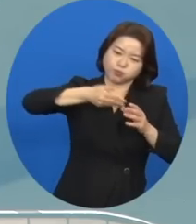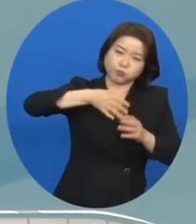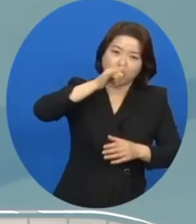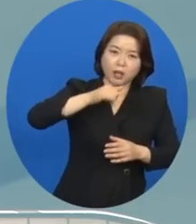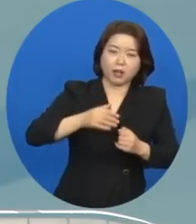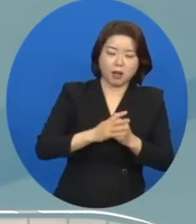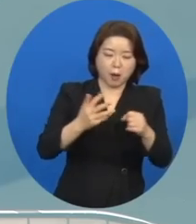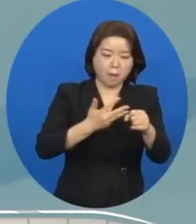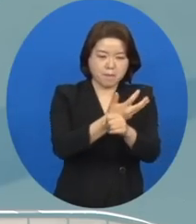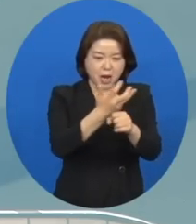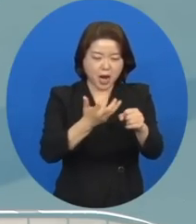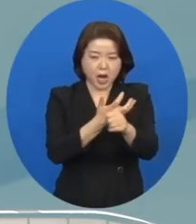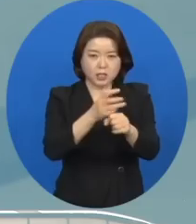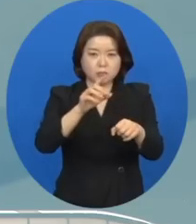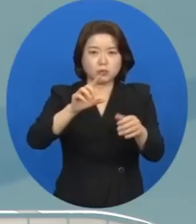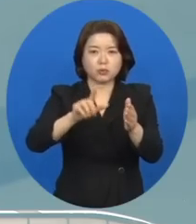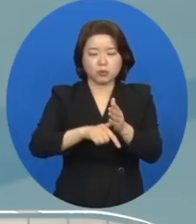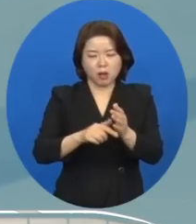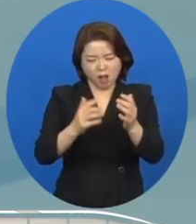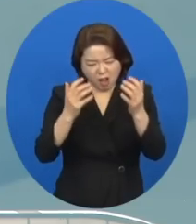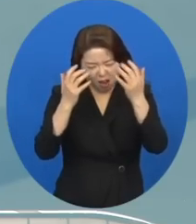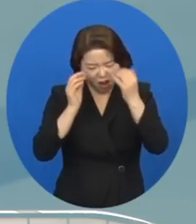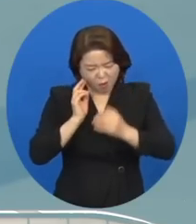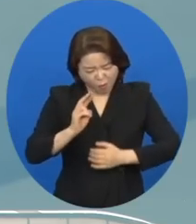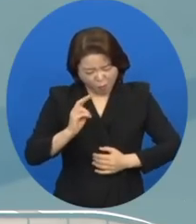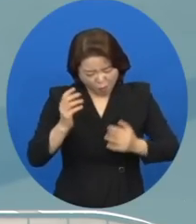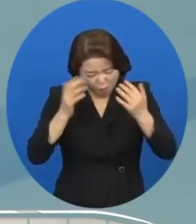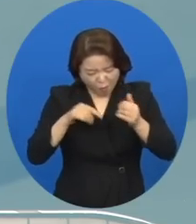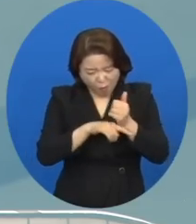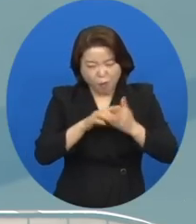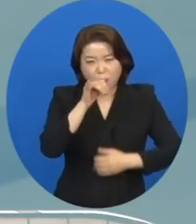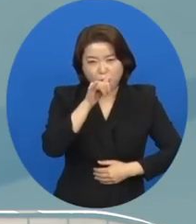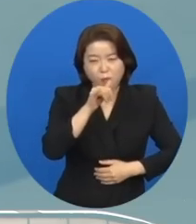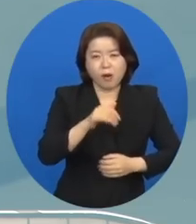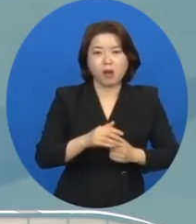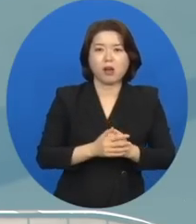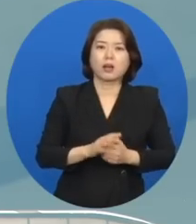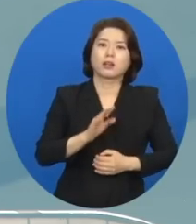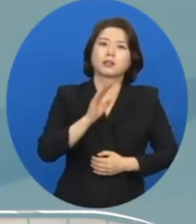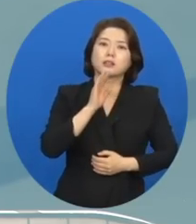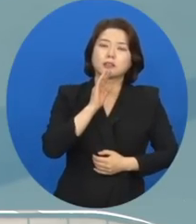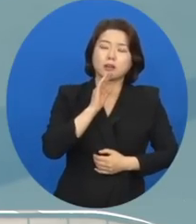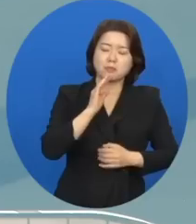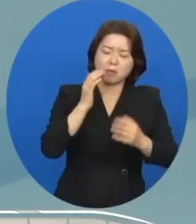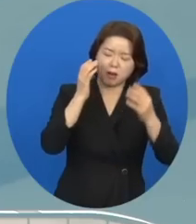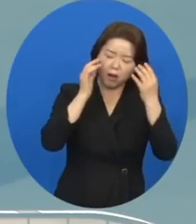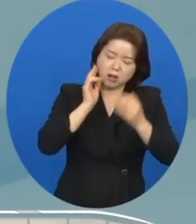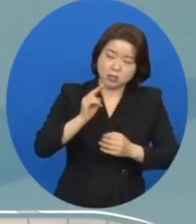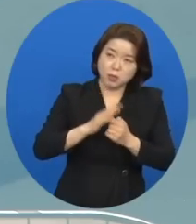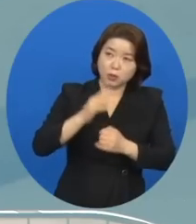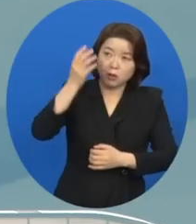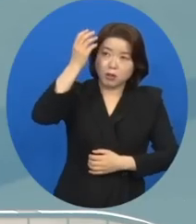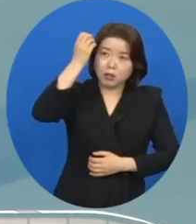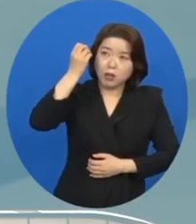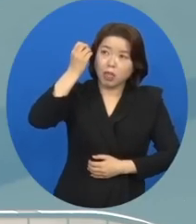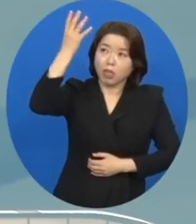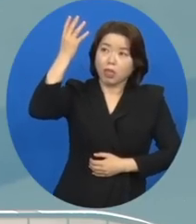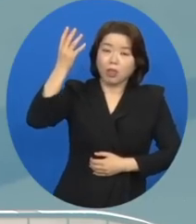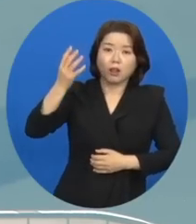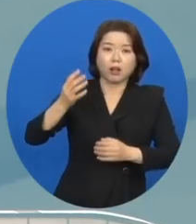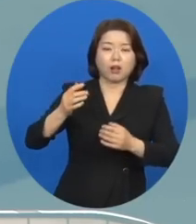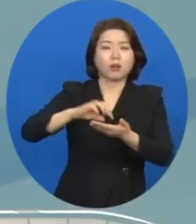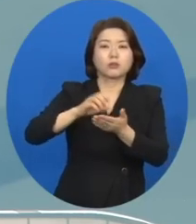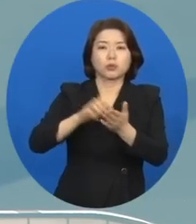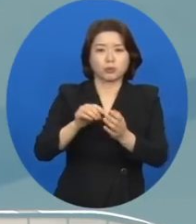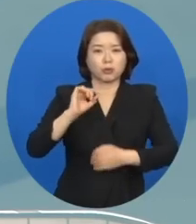동안 혹독한 고문을 당합니다. 얼마나 고통스러웠는지 기억을 잠시 상실할 정도로